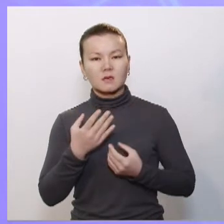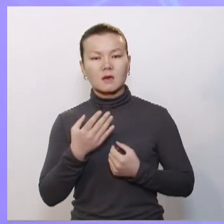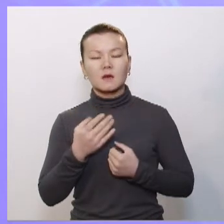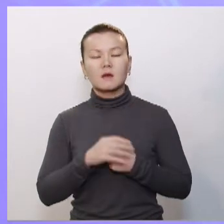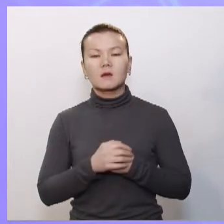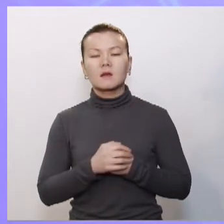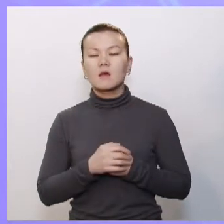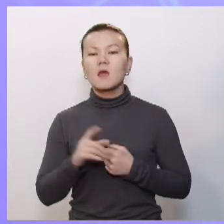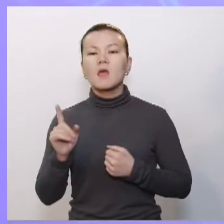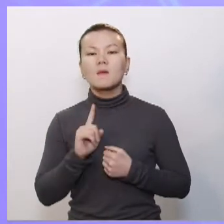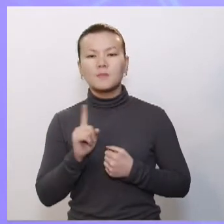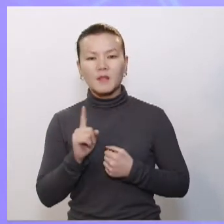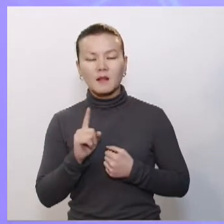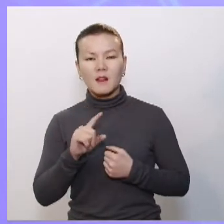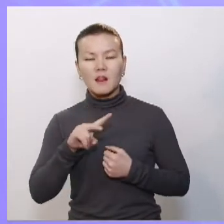Эмнелер?